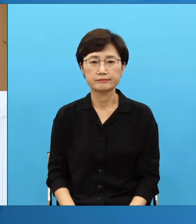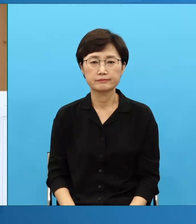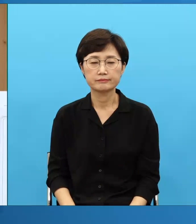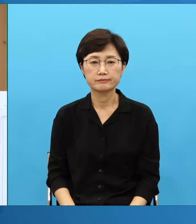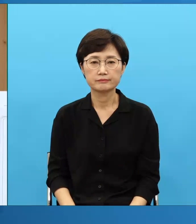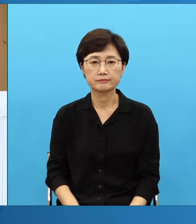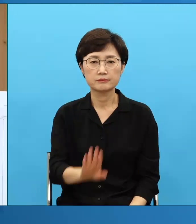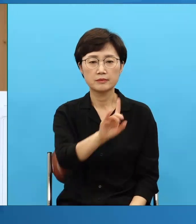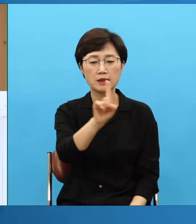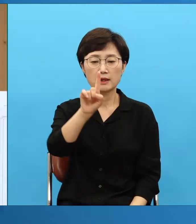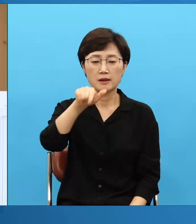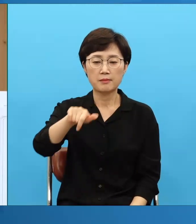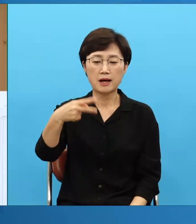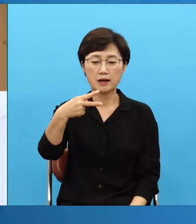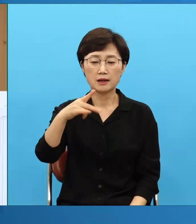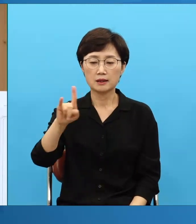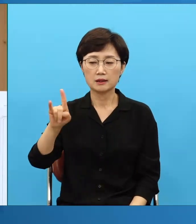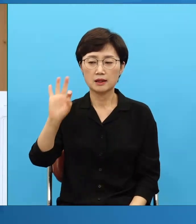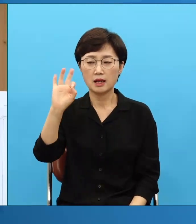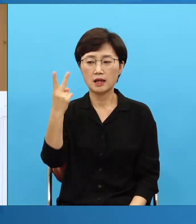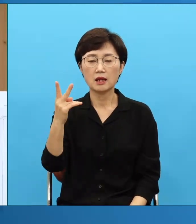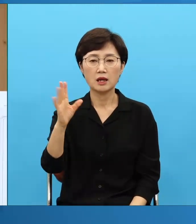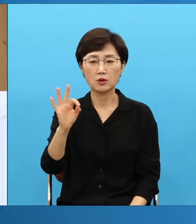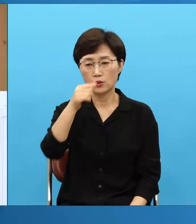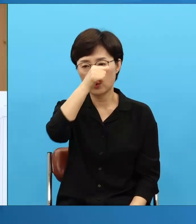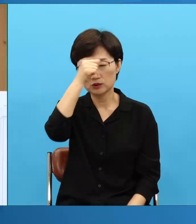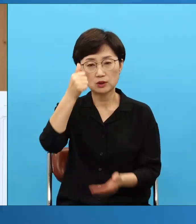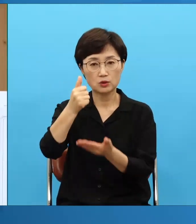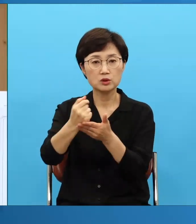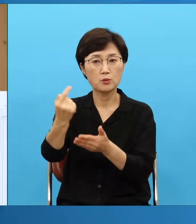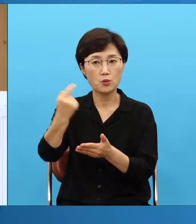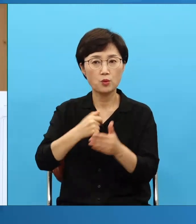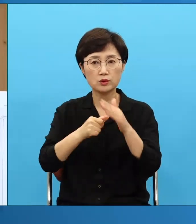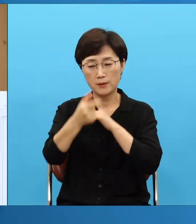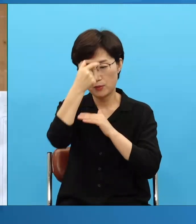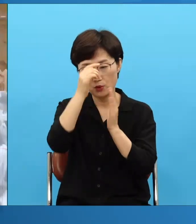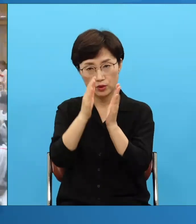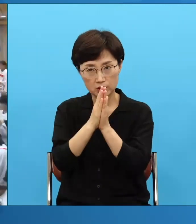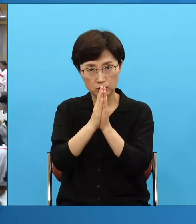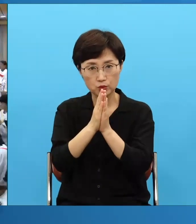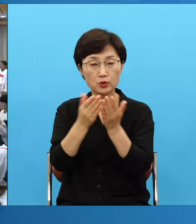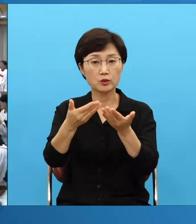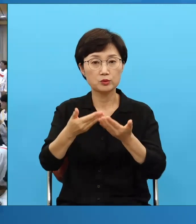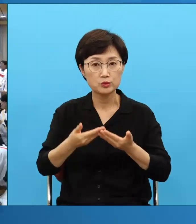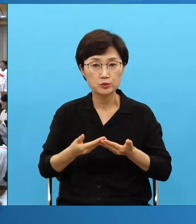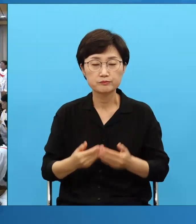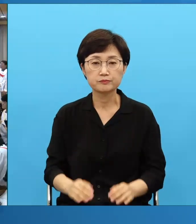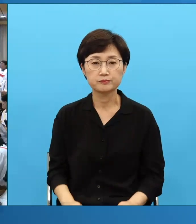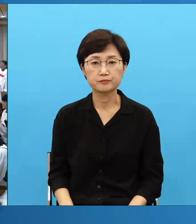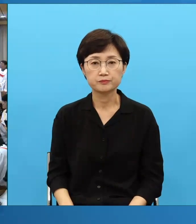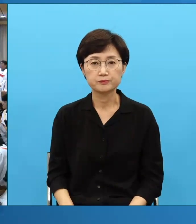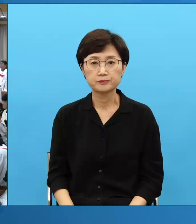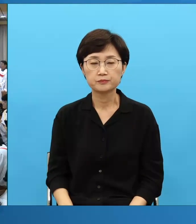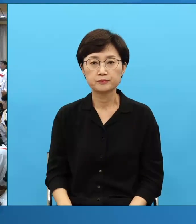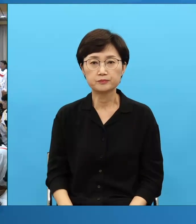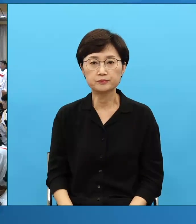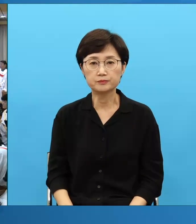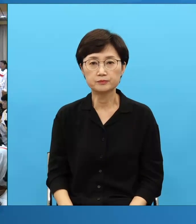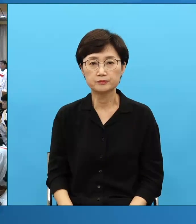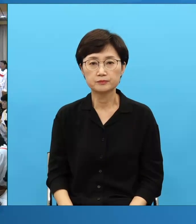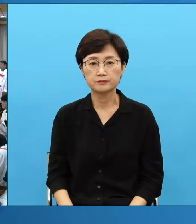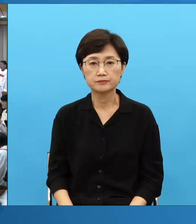예배를 위해서 박대용 장로님께서 대표 기도하시겠습니다. At this time, Elder Taeyong Park will come and give the representative prayer for the worship.